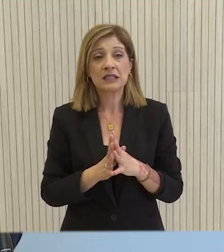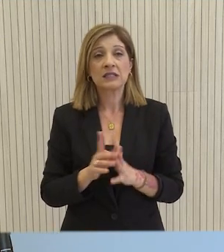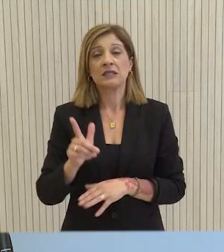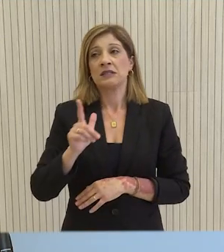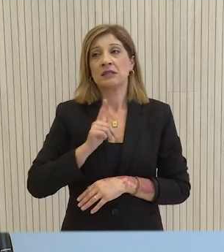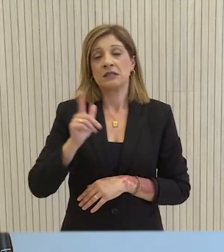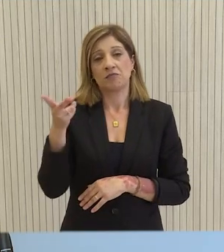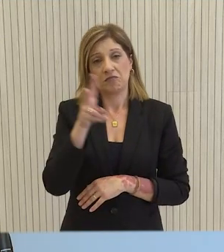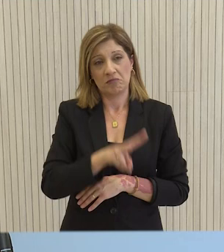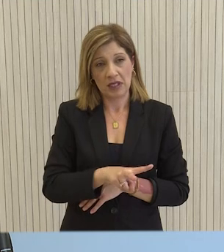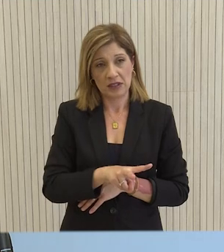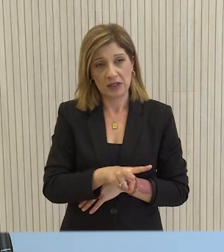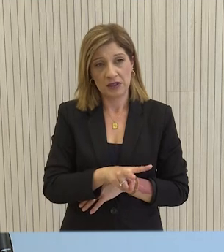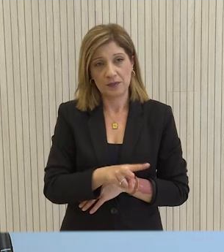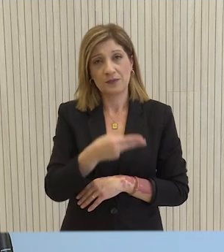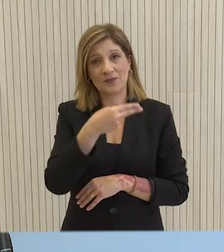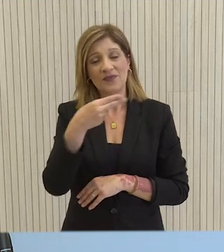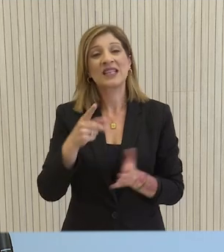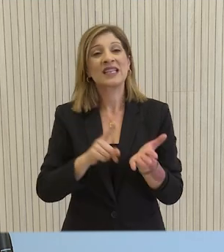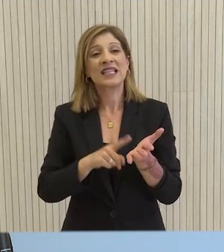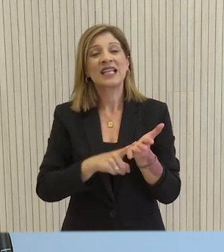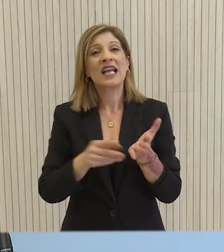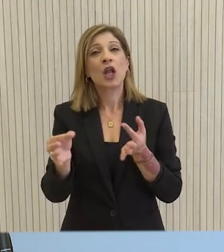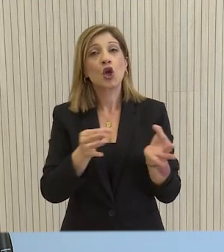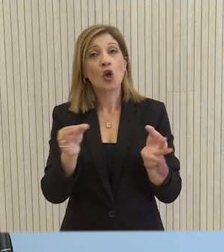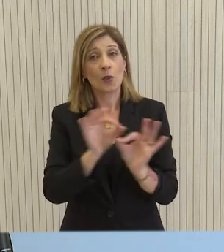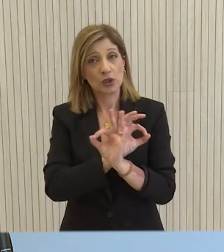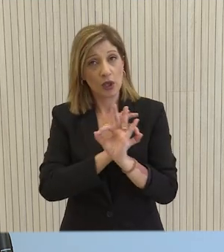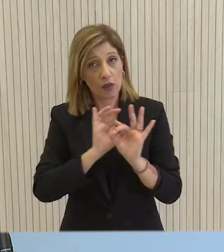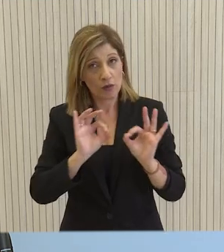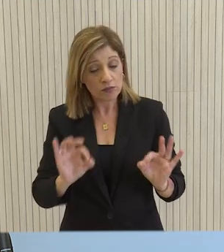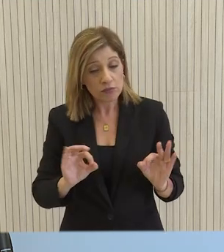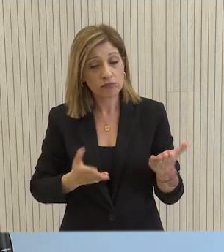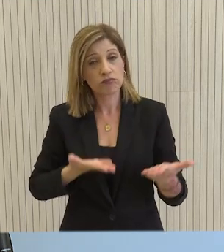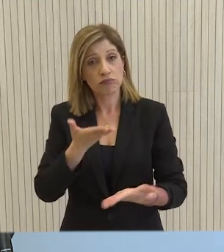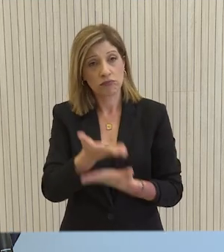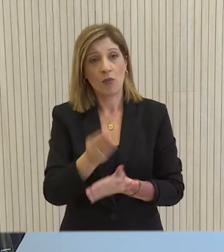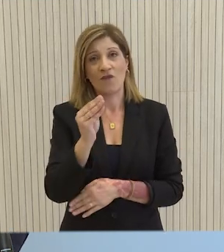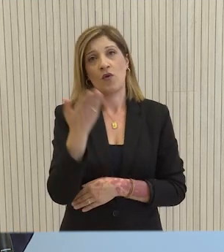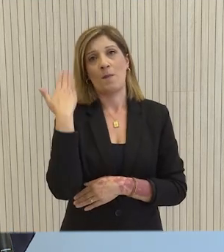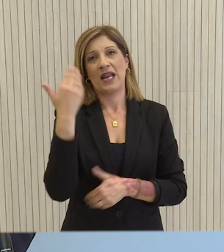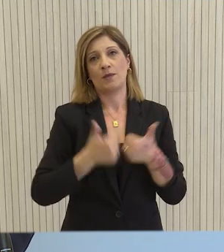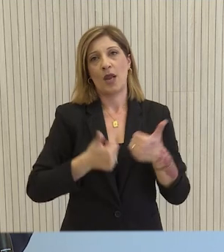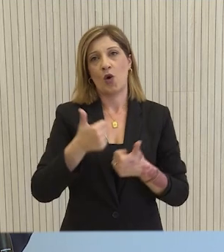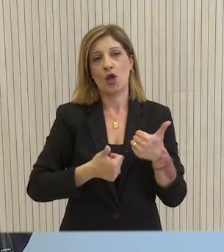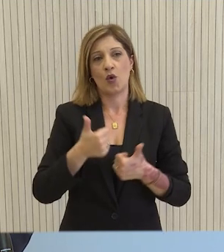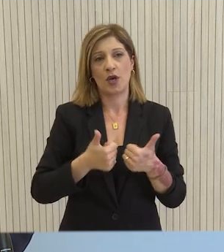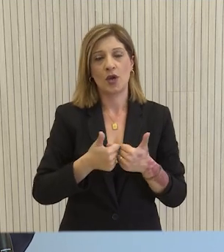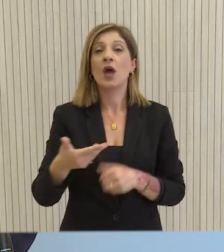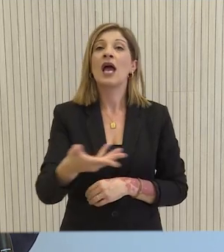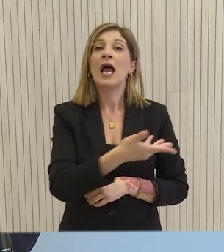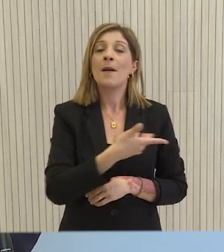Κοιτάξτε, αντιλαμβάνεστε ότι το νομοσχέδιο έχει ετοιμαστεί και έχει προωθηθεί στην Βουλή από τον περασμένο Ιούνιο.